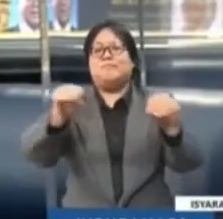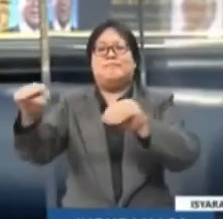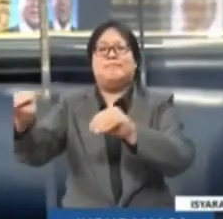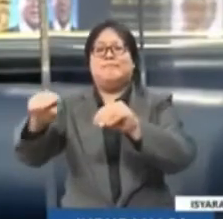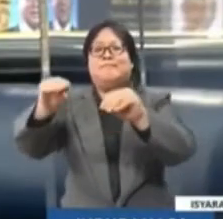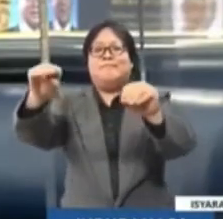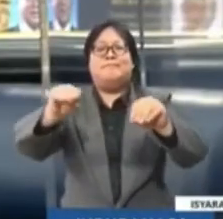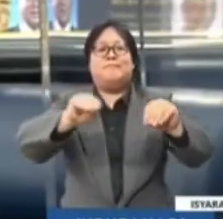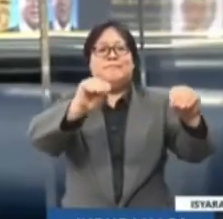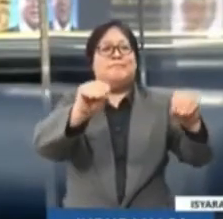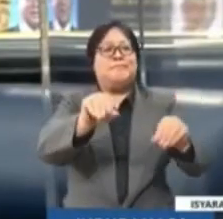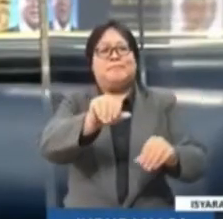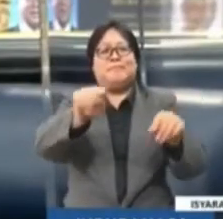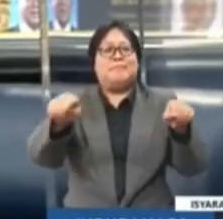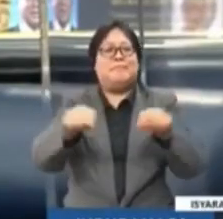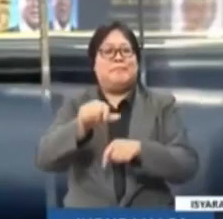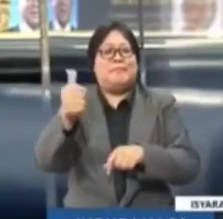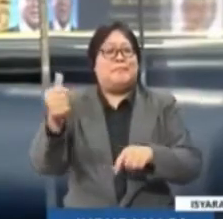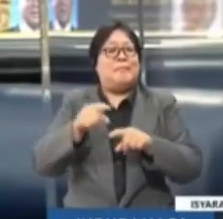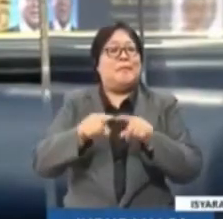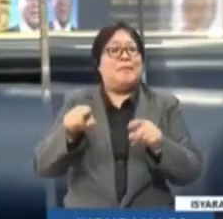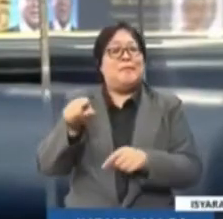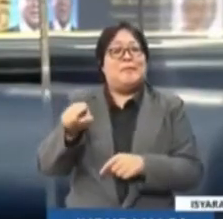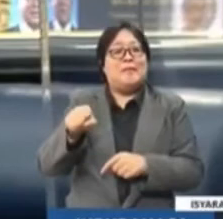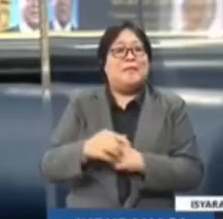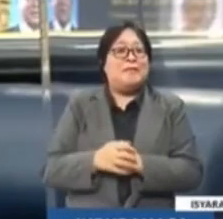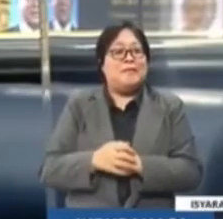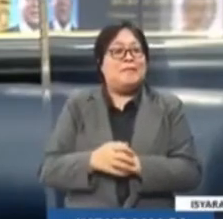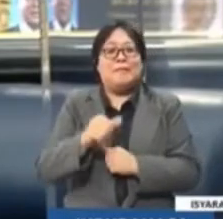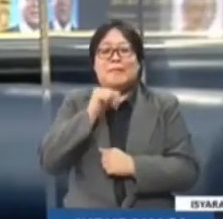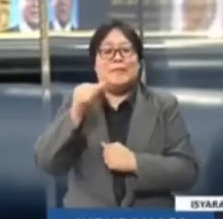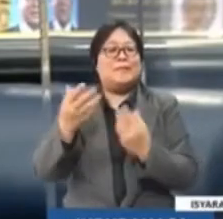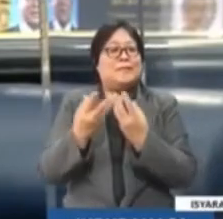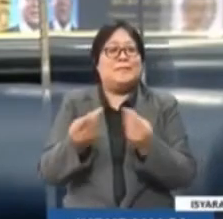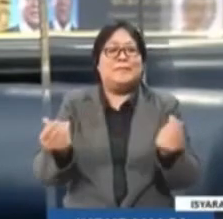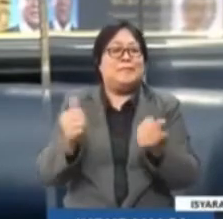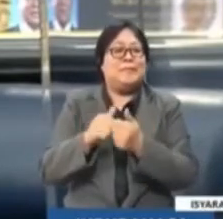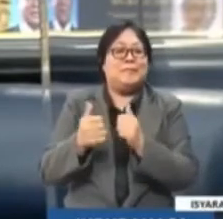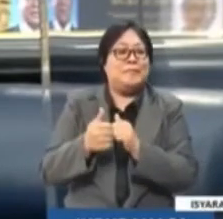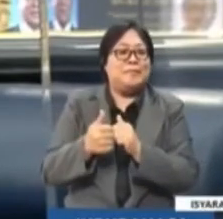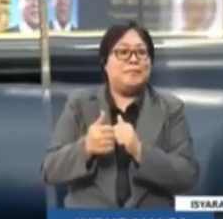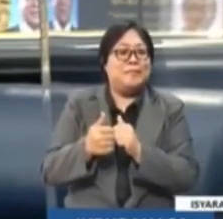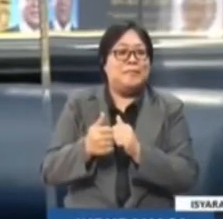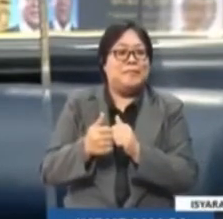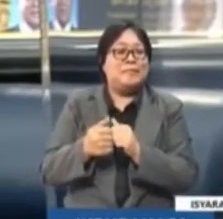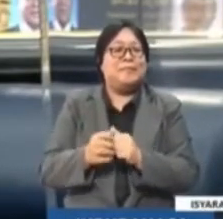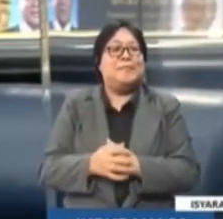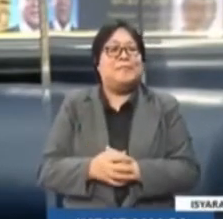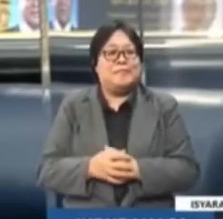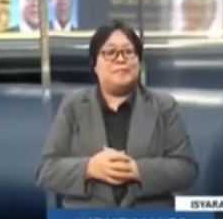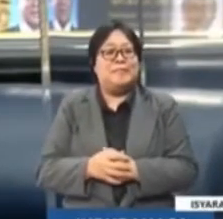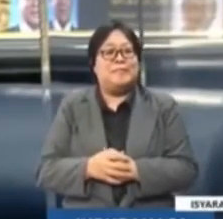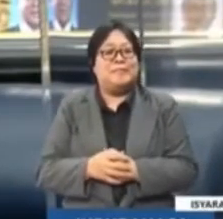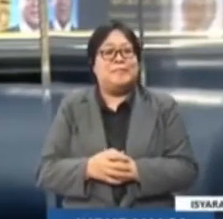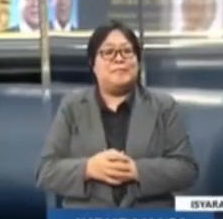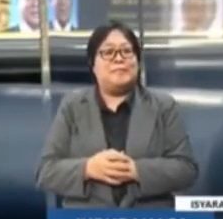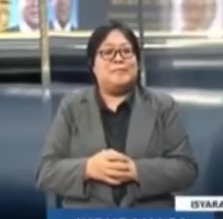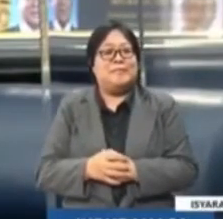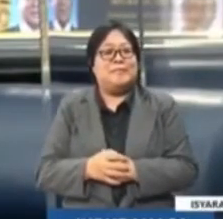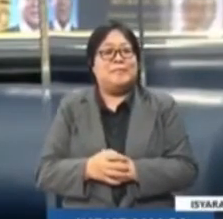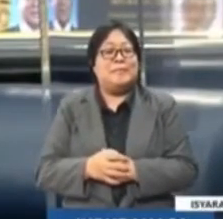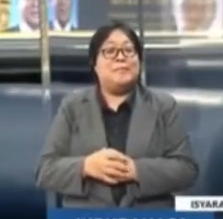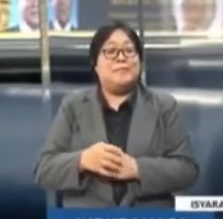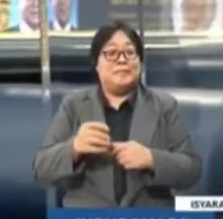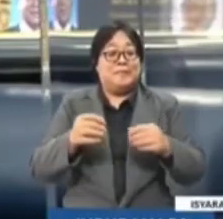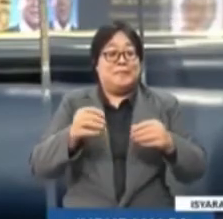gandil ke tempat-tempat lain tetapi dia tidak menyelesaikan masalah sebab tuh kau kalau yang